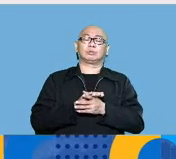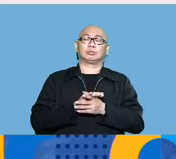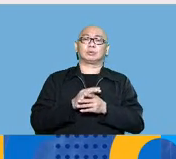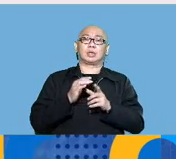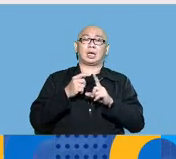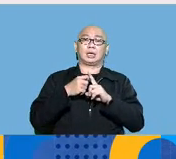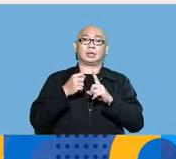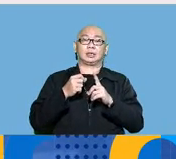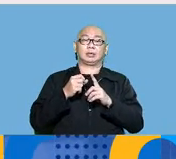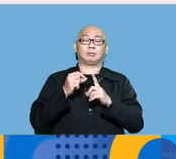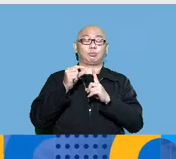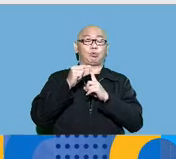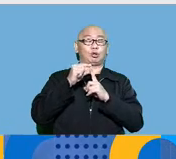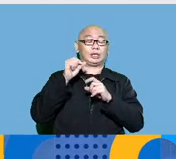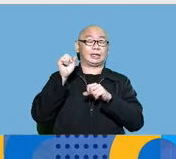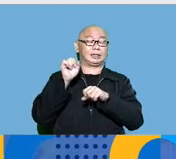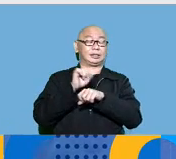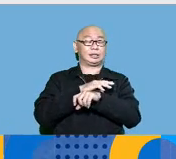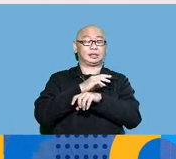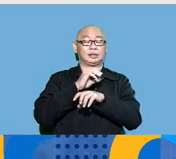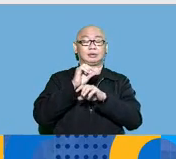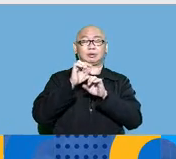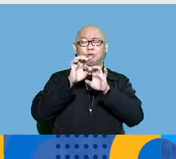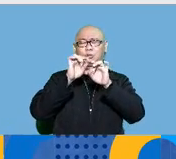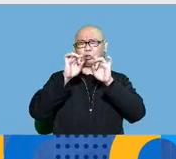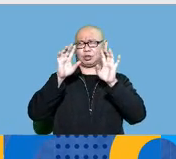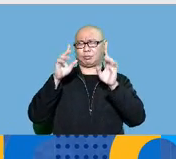Dari potensi keanekaragaman hayati yang ada,